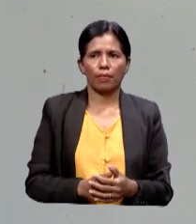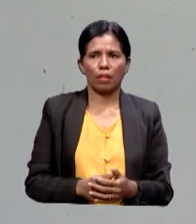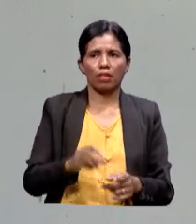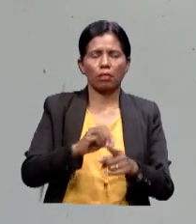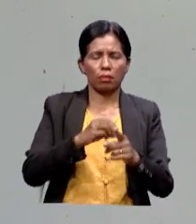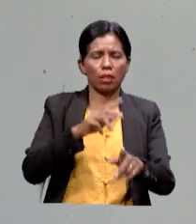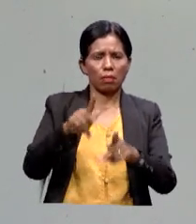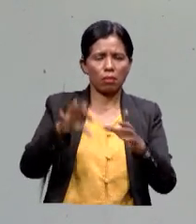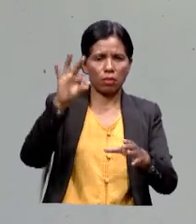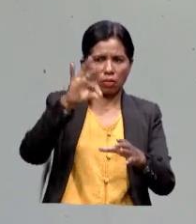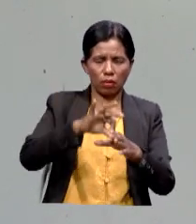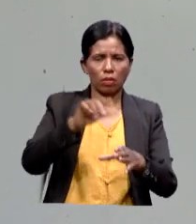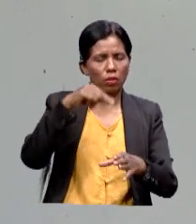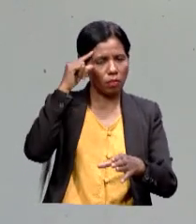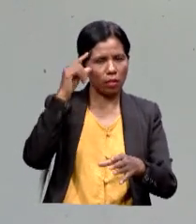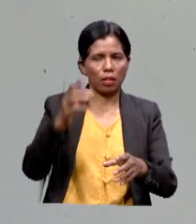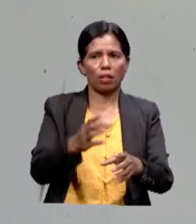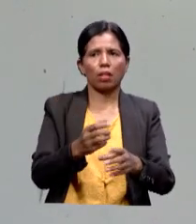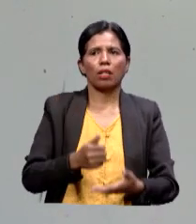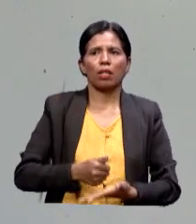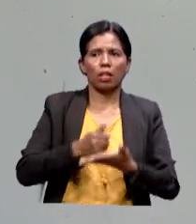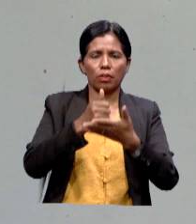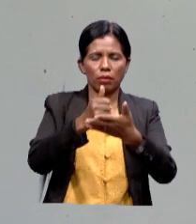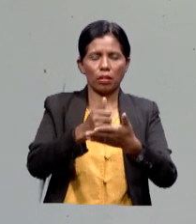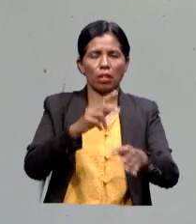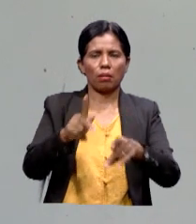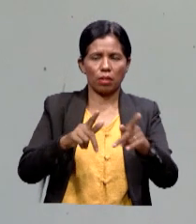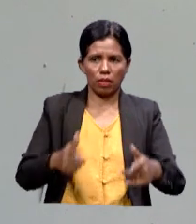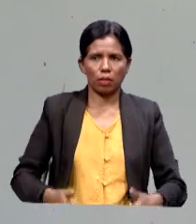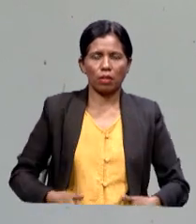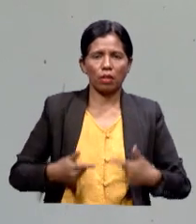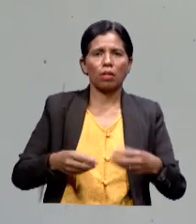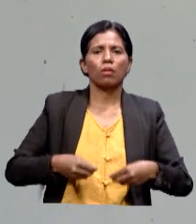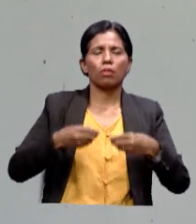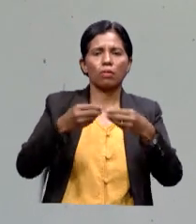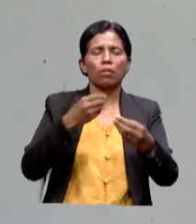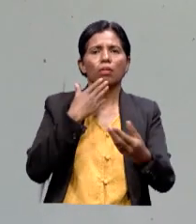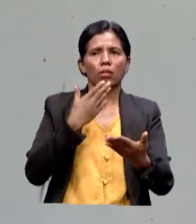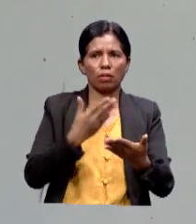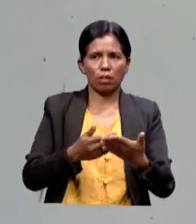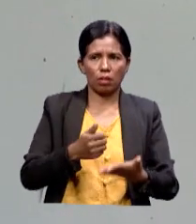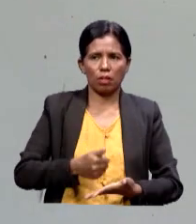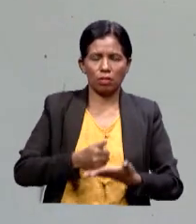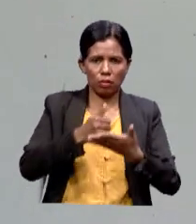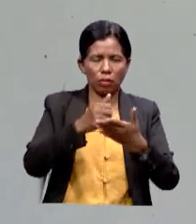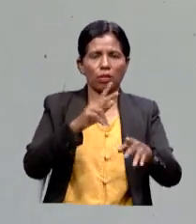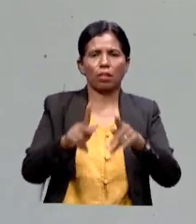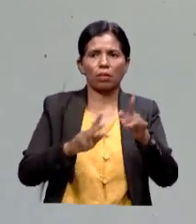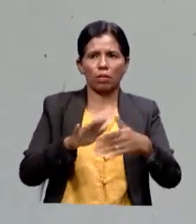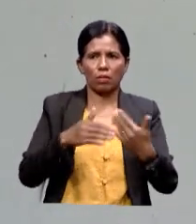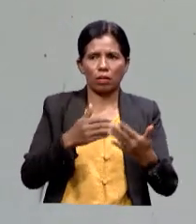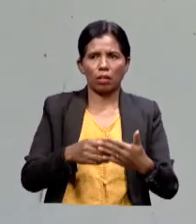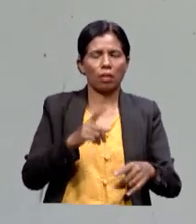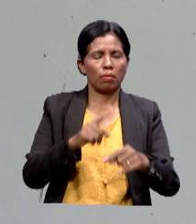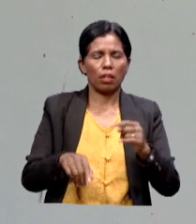mus kuda. Saya kubur makan kamori, azura di pobo ni moris. Fo buat nebe mak azura di pobo. Nebe lah halu